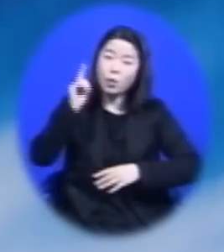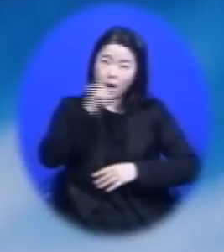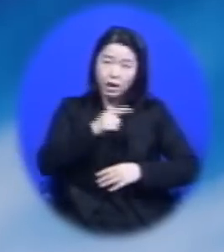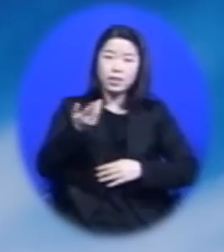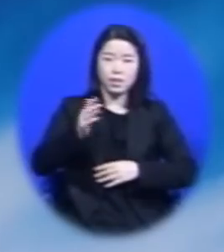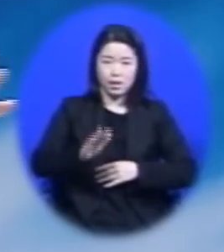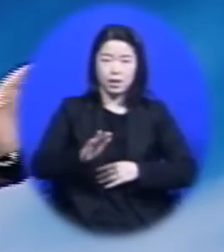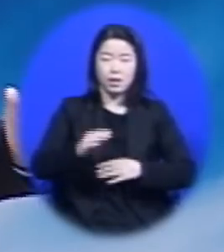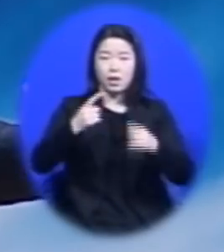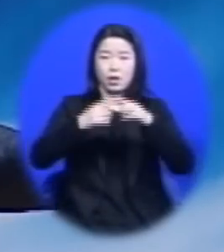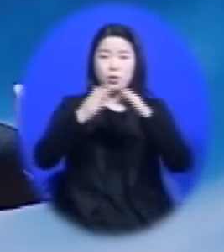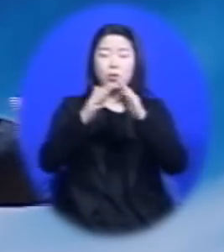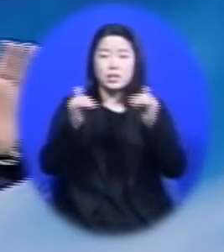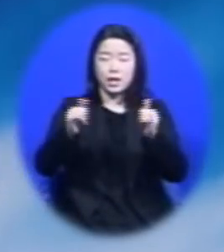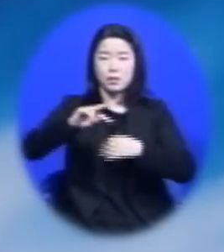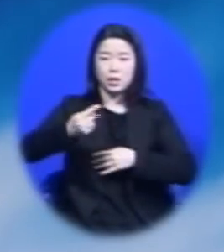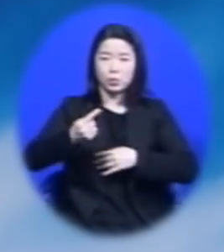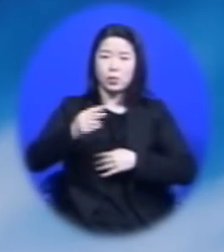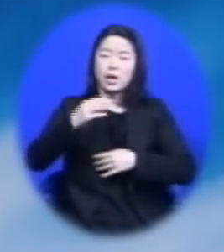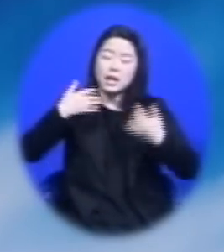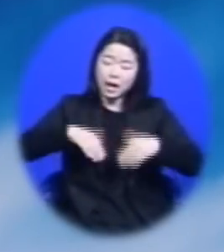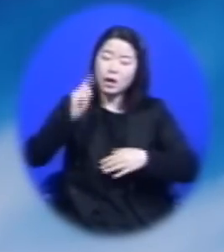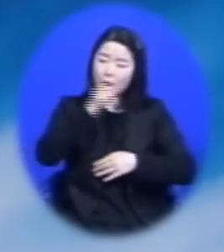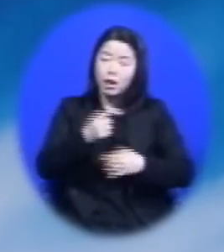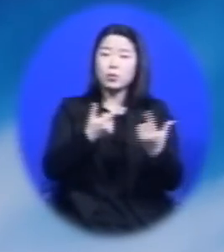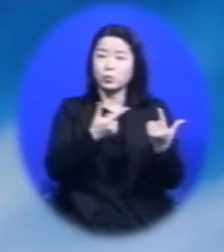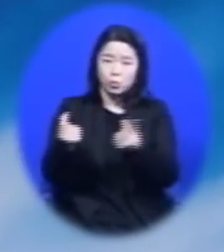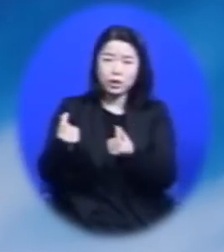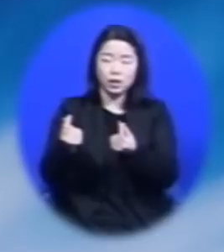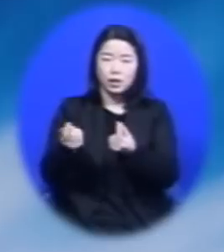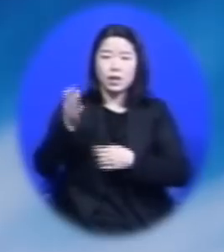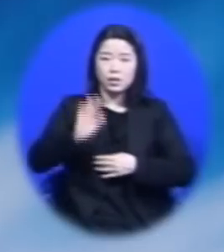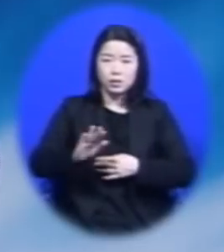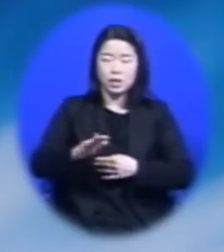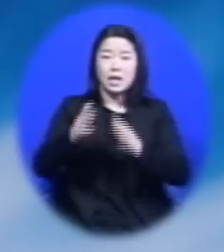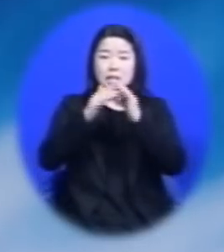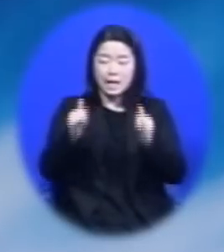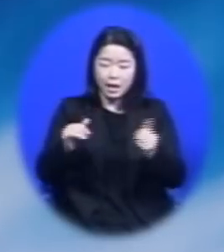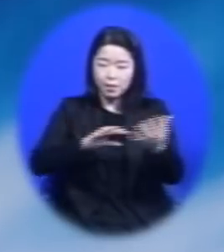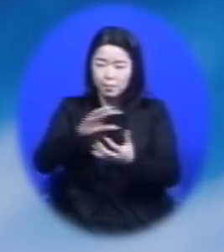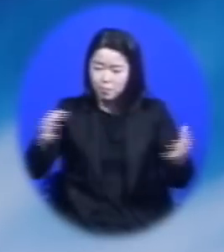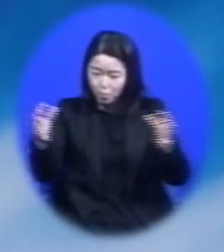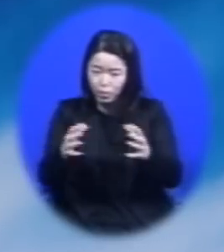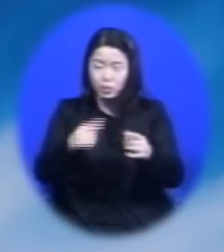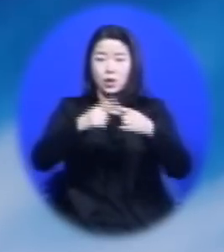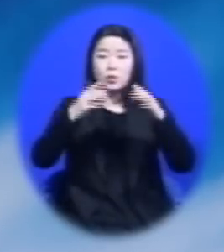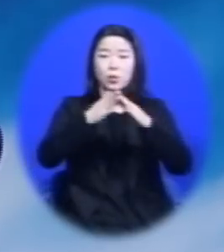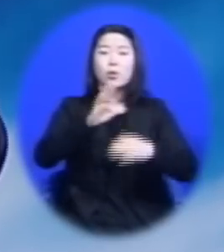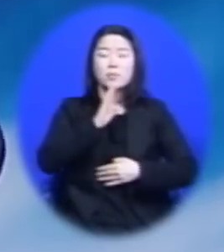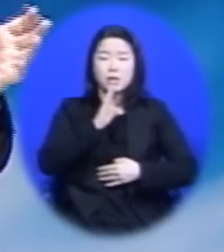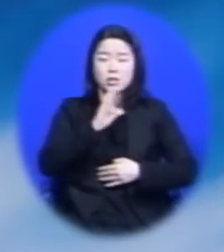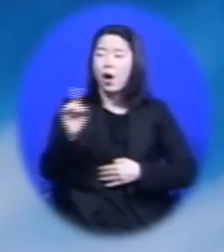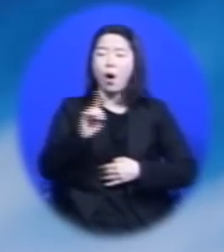악한데 교인이라 다 약하고 악한게 마찬가지인데 사람들끼리 모인 곳이 교회인데